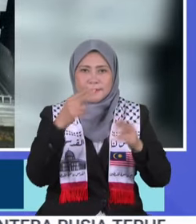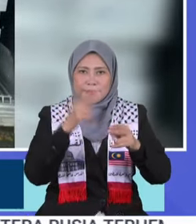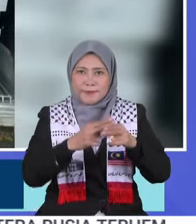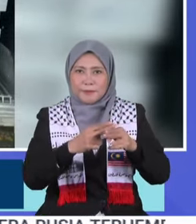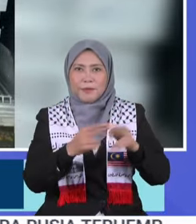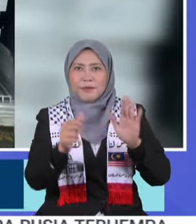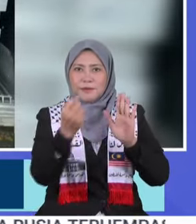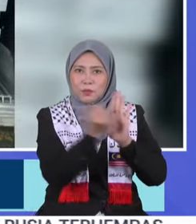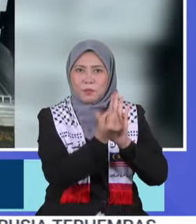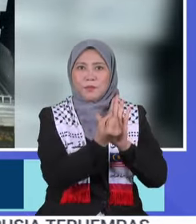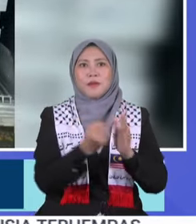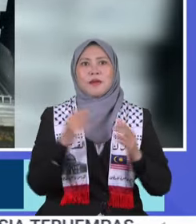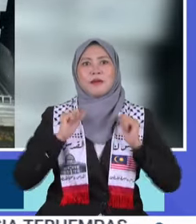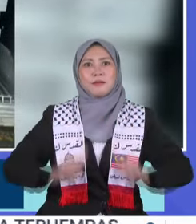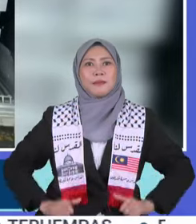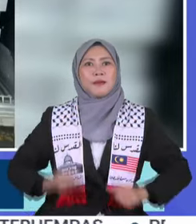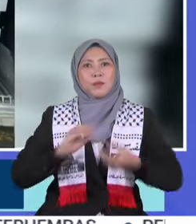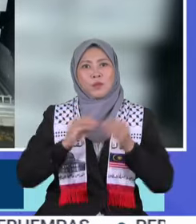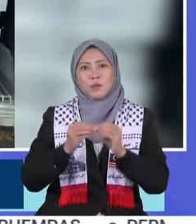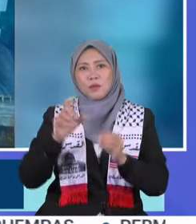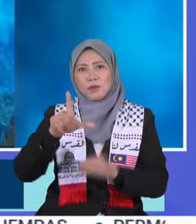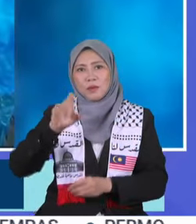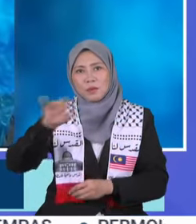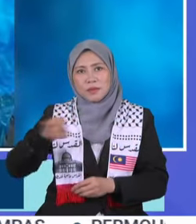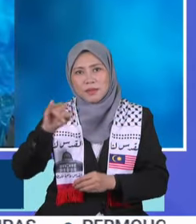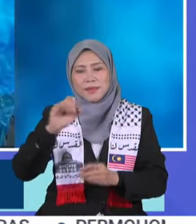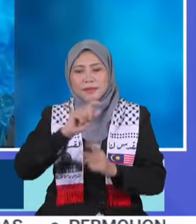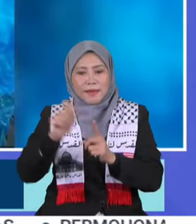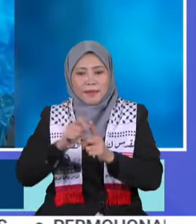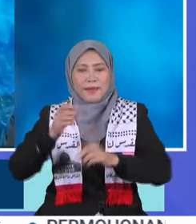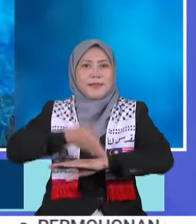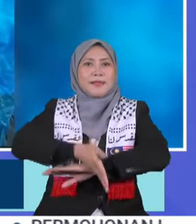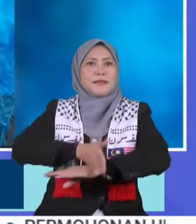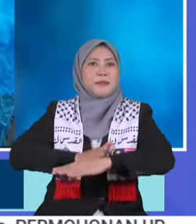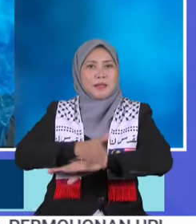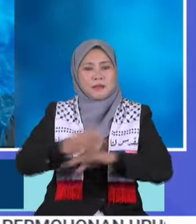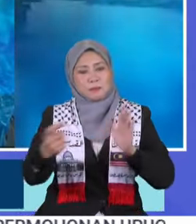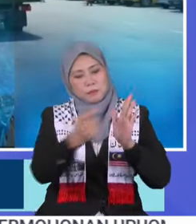nama, alamat, nombor loji dan tarikh penyembelihan.